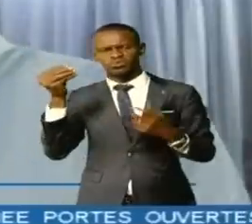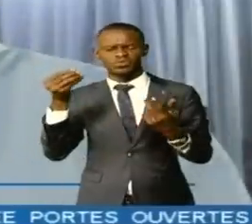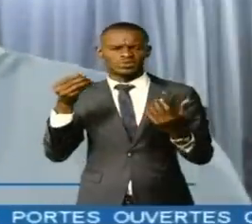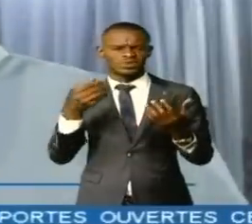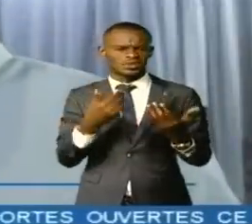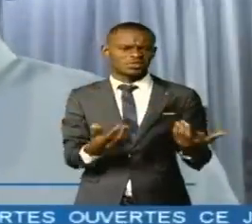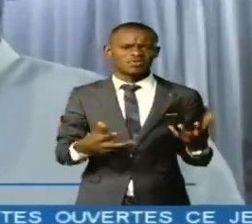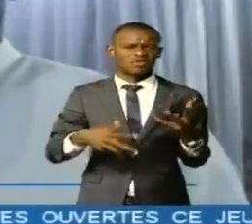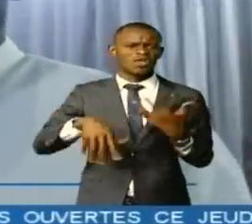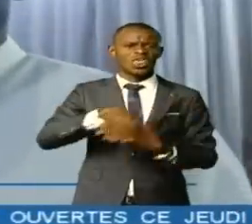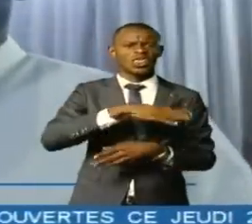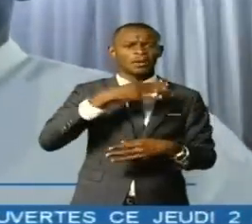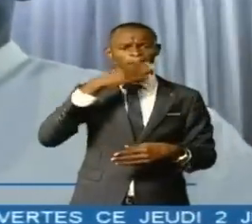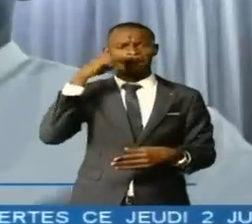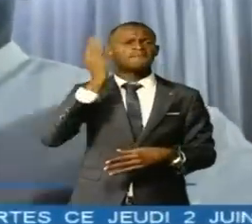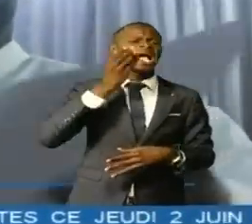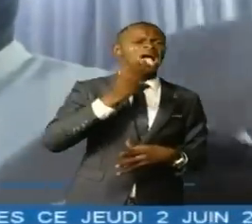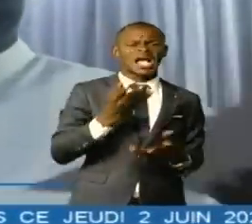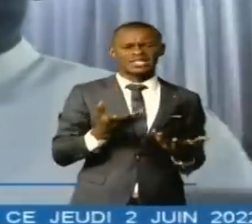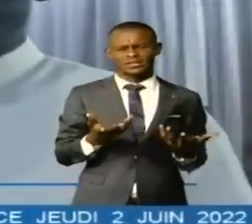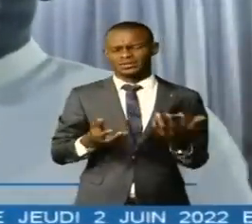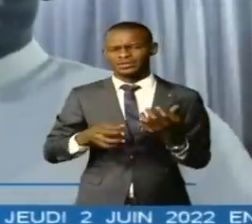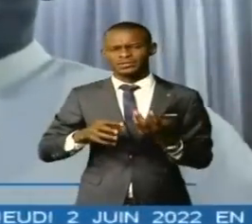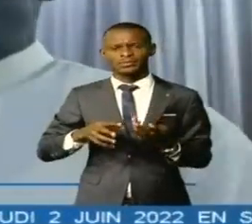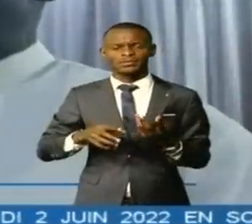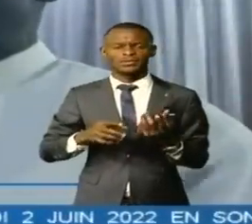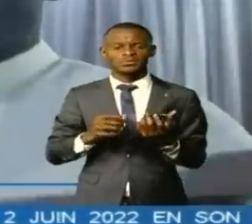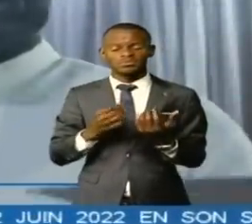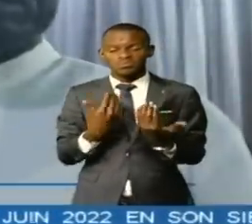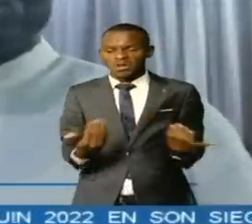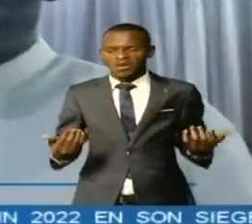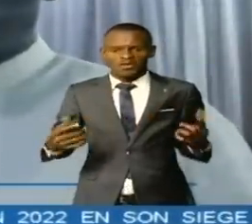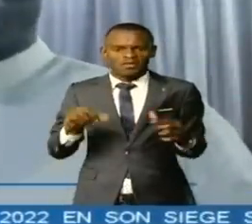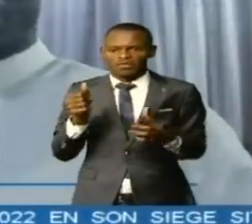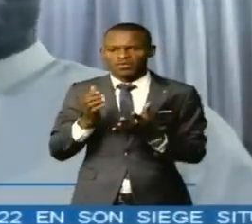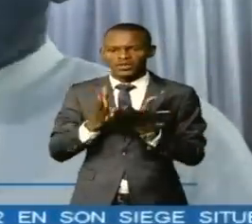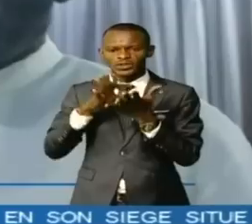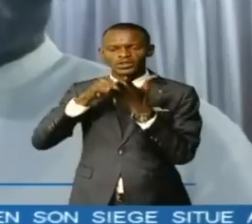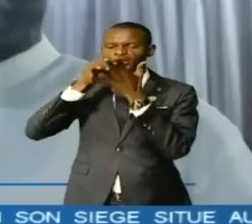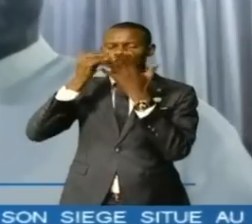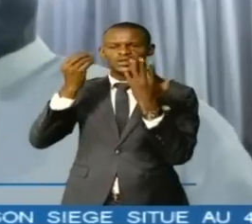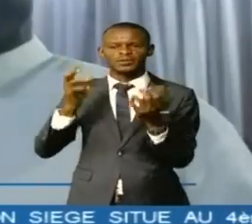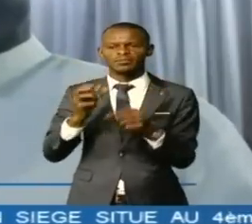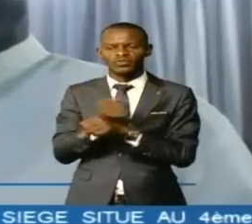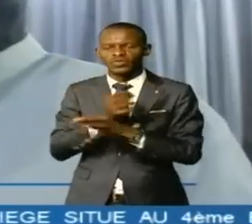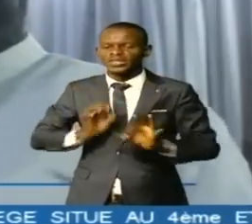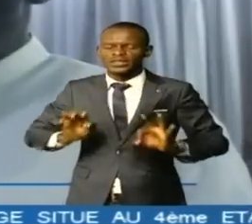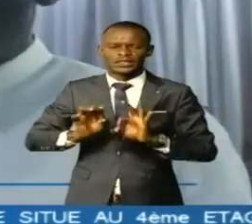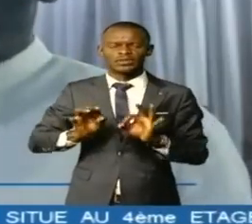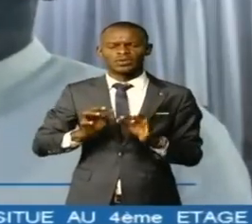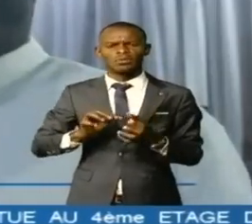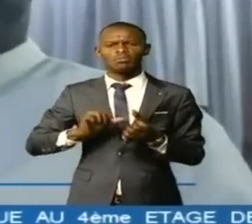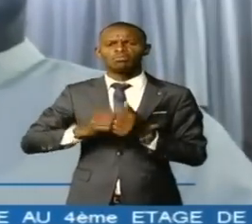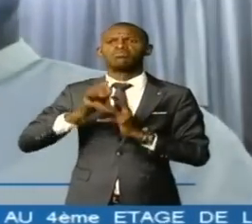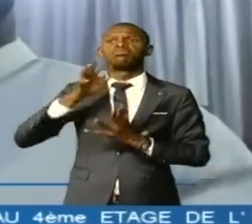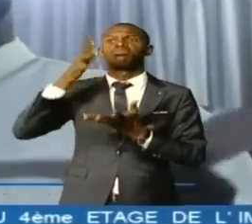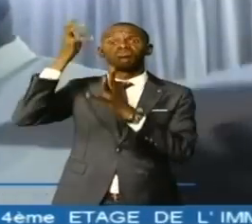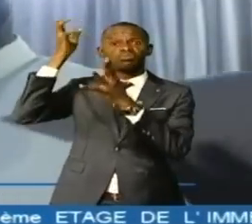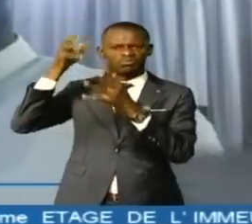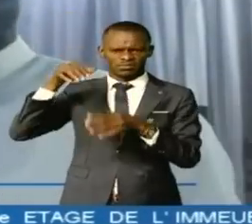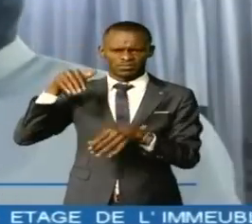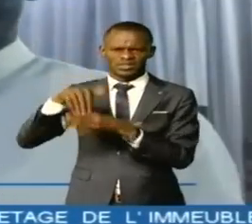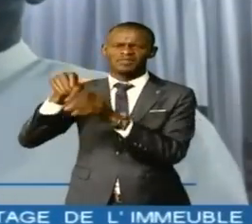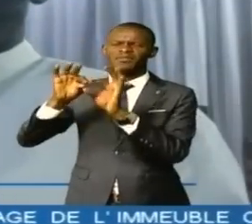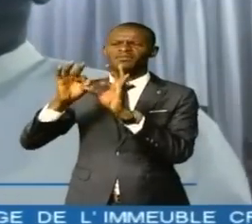nos familles, des enfants qui ont étudié, qui n'ont pas de boulot, beaucoup de maux et beaucoup